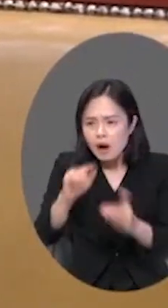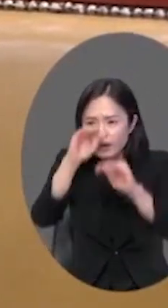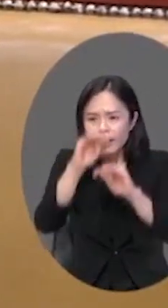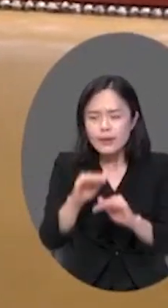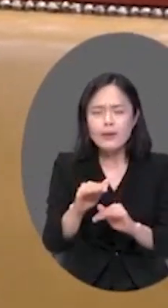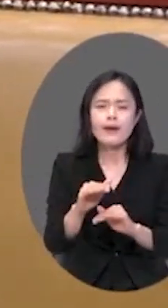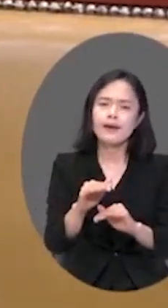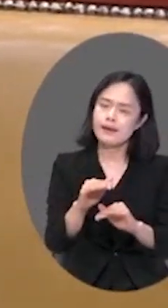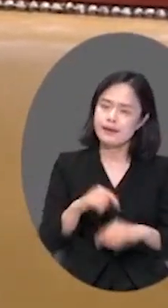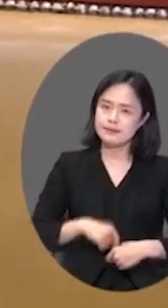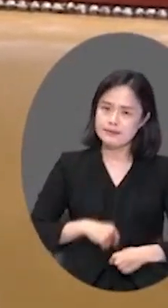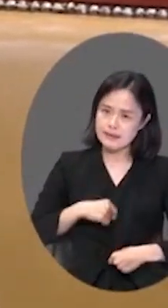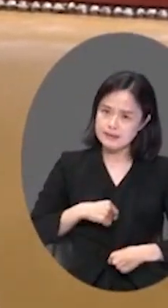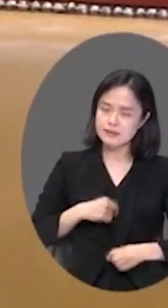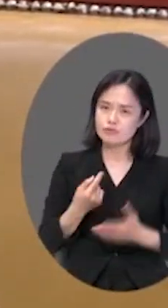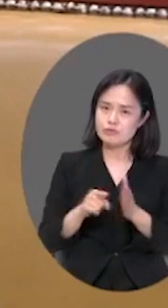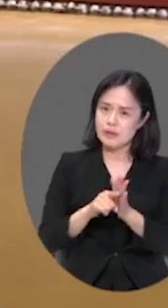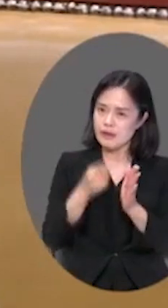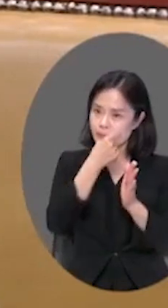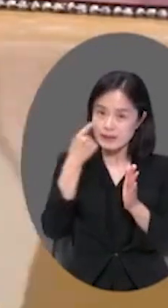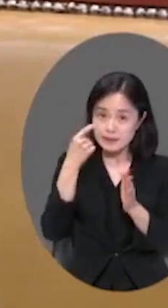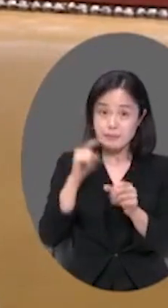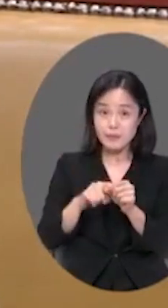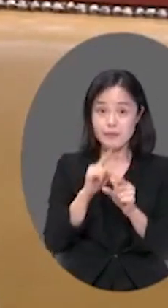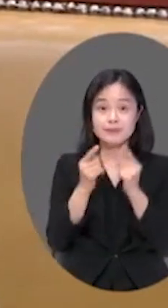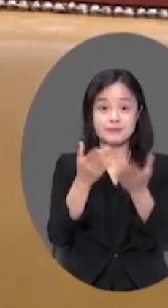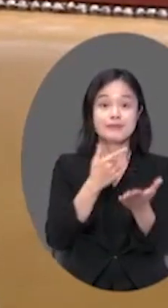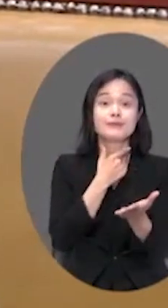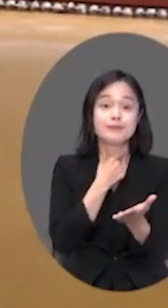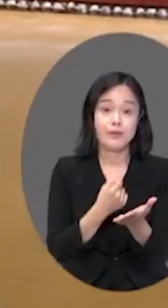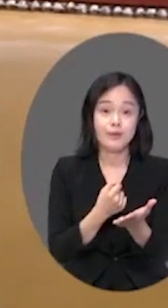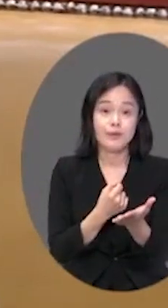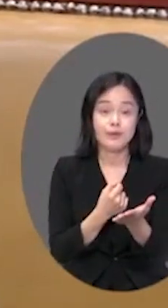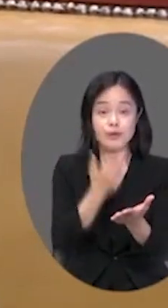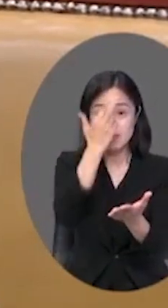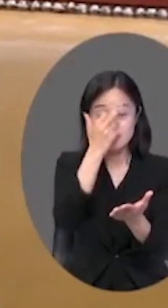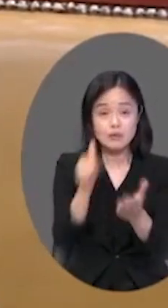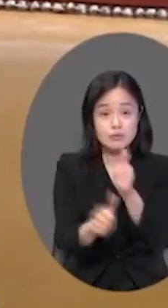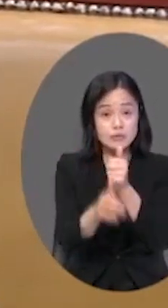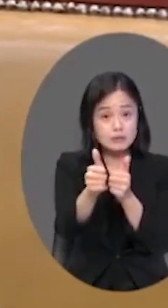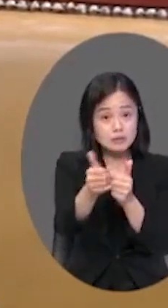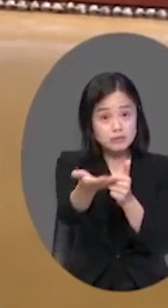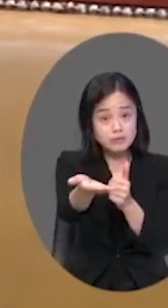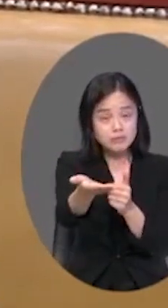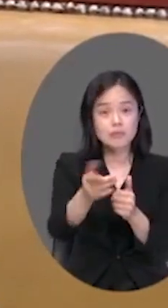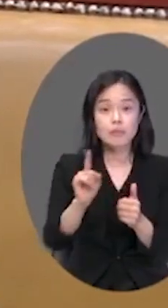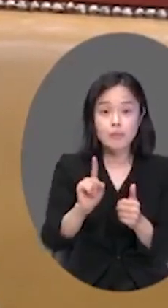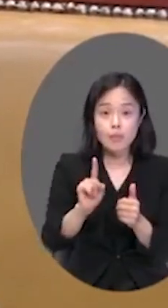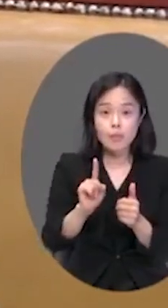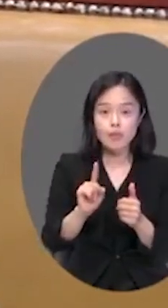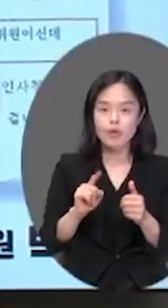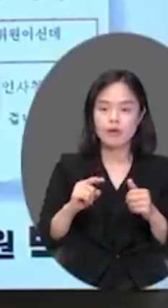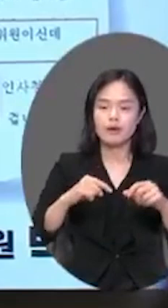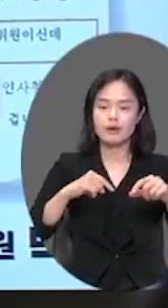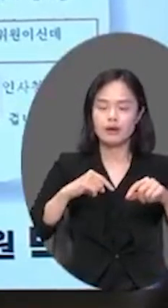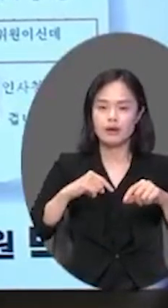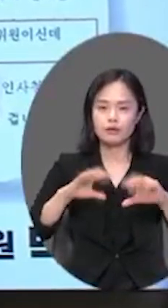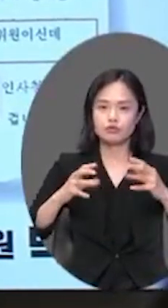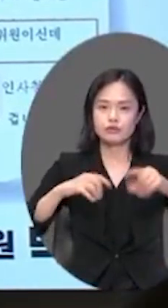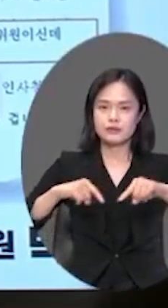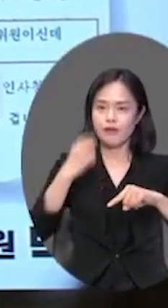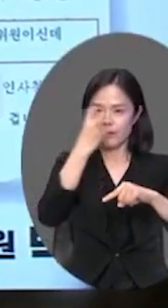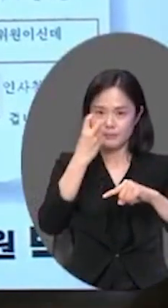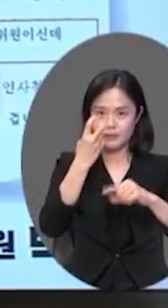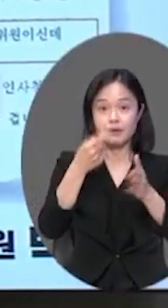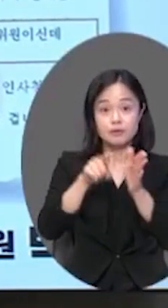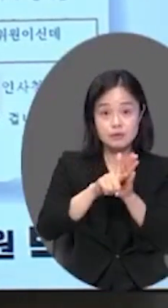보면 최민희 위원장께서 먼저 이렇게 분명히 가이드라인을 주셨어요. 저희한테 이진숙 청문회 때 대표를